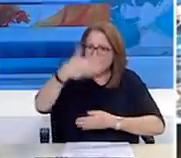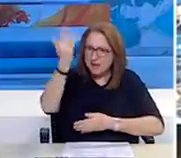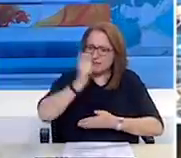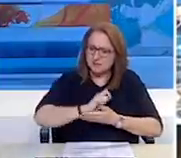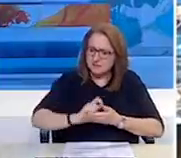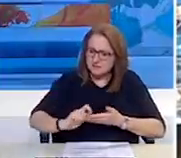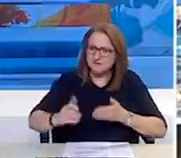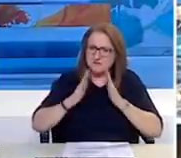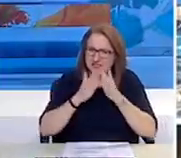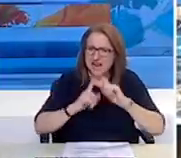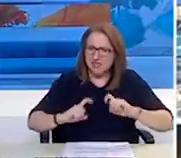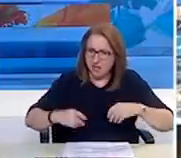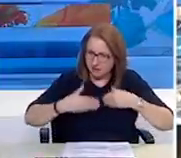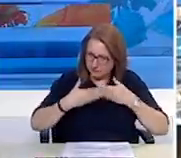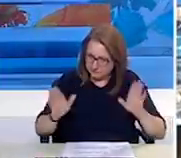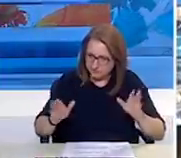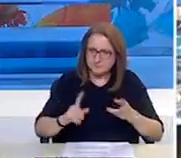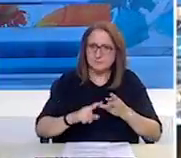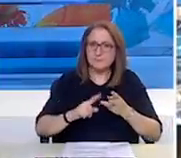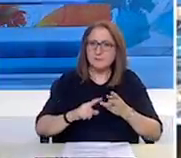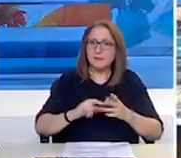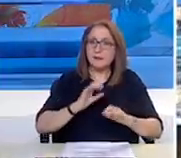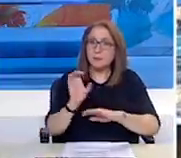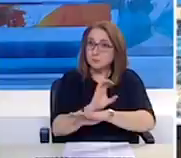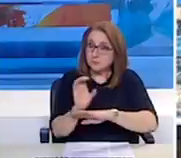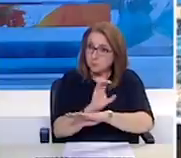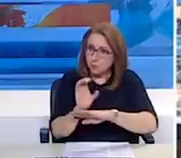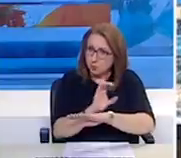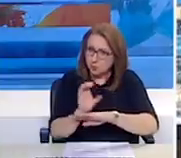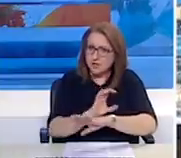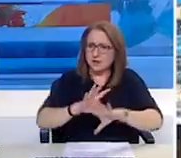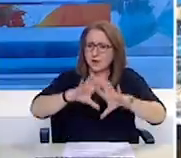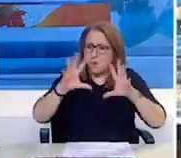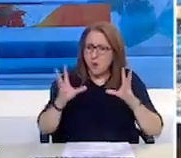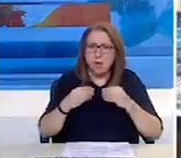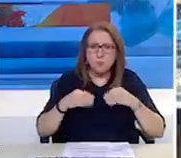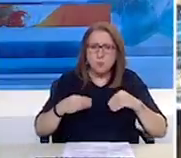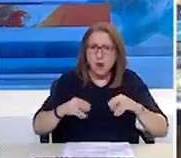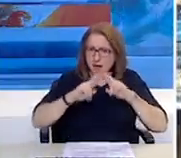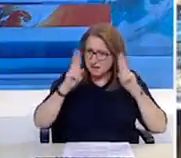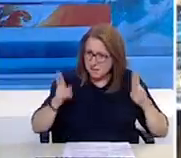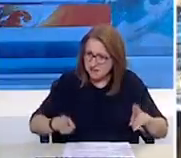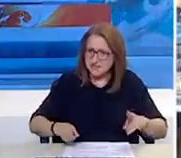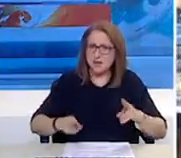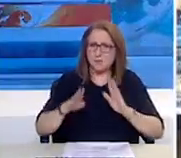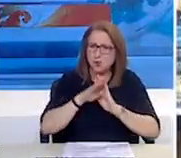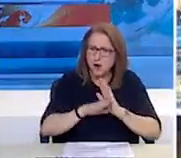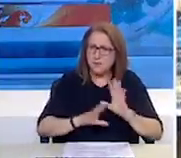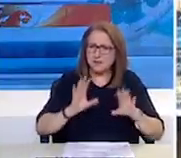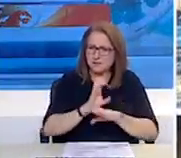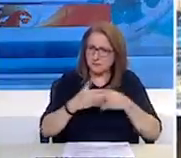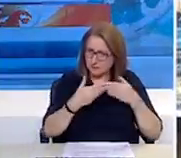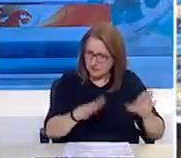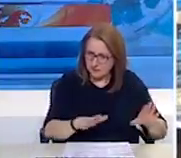γραφικής ύλης, λιανικό εμπόριο ηλεκτρονικών υπολογιστών, περιφερειακών μονάδων υπολογιστών και λογισμικού, λιανικό